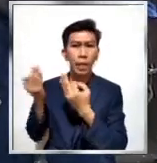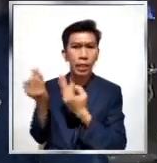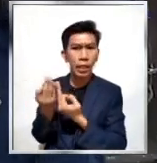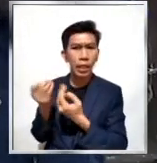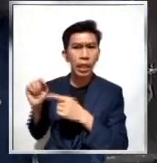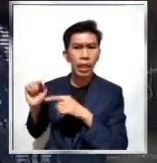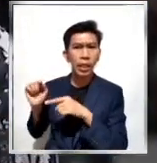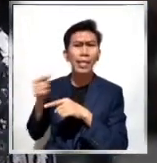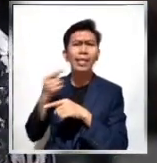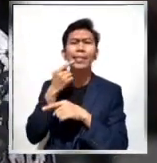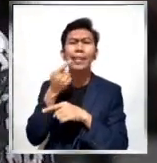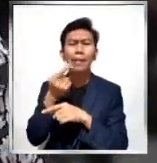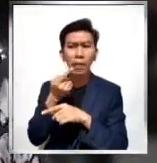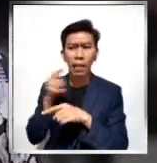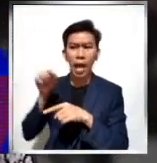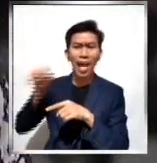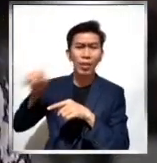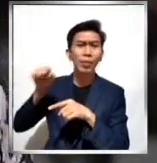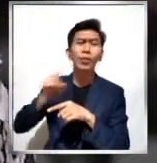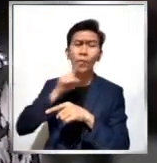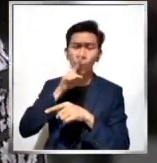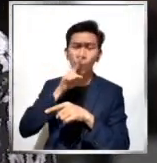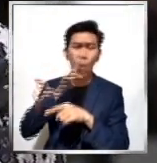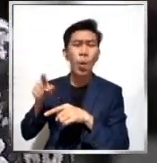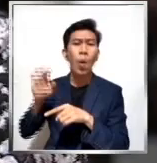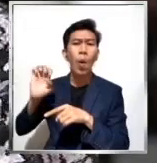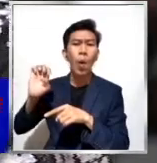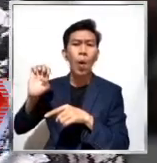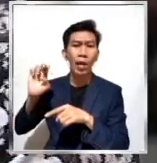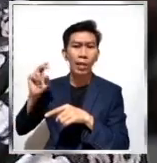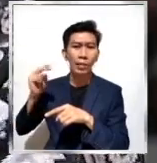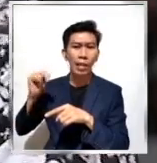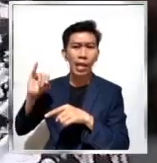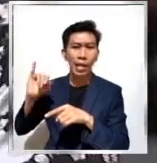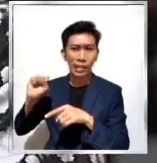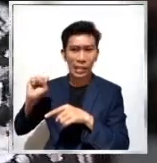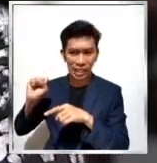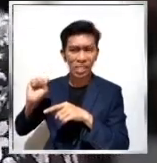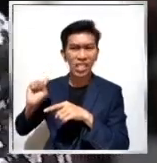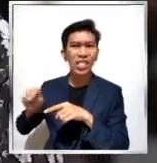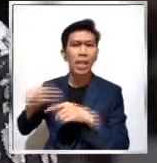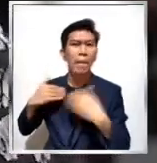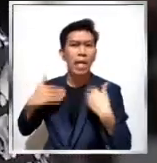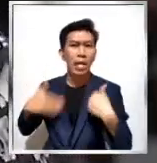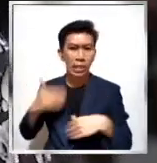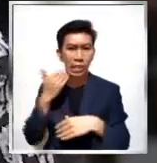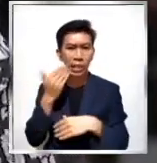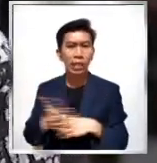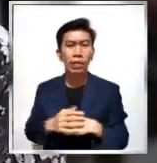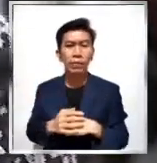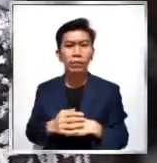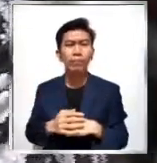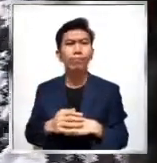natagpuang patay. Ipagpatuloy natin ang laban ni Carandi Lechanis.